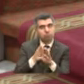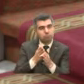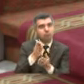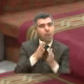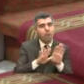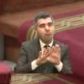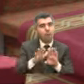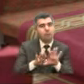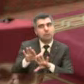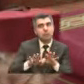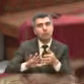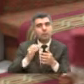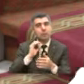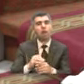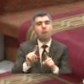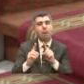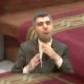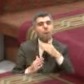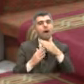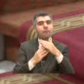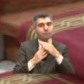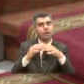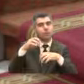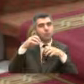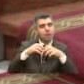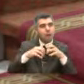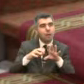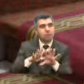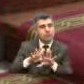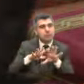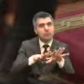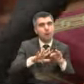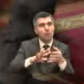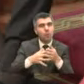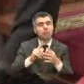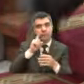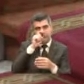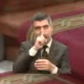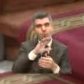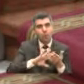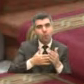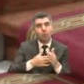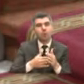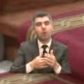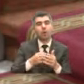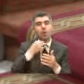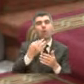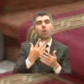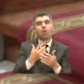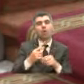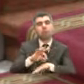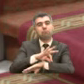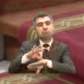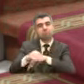الحد من هاد الفيضانات، اما بتدخل مباشر من الوزاره او بتدخل مباشر من وكاله الاحواض او في